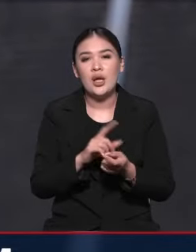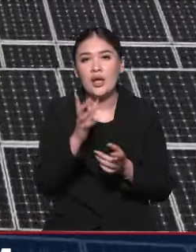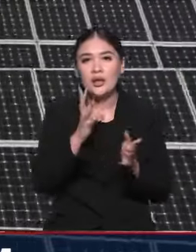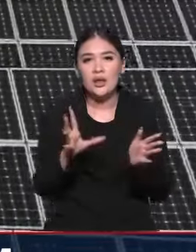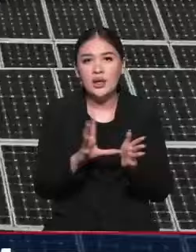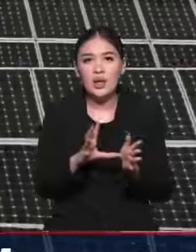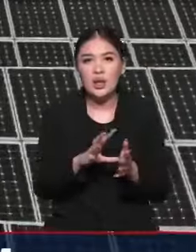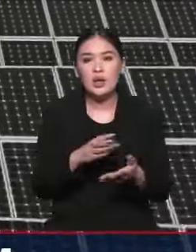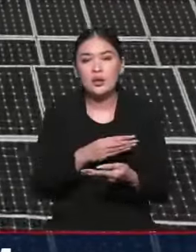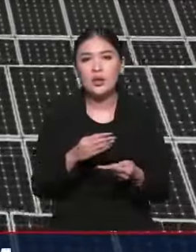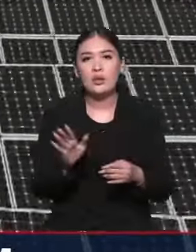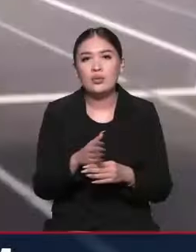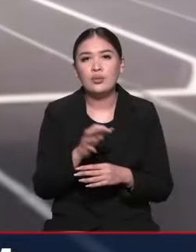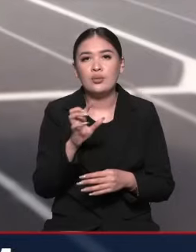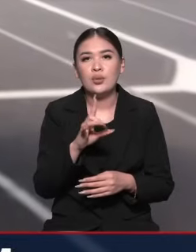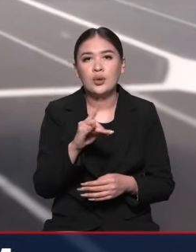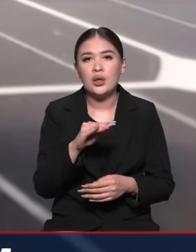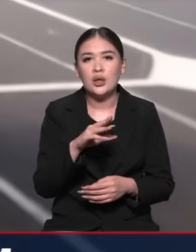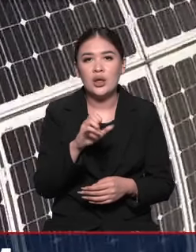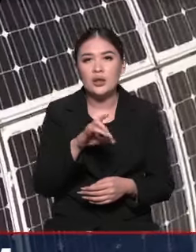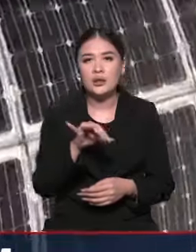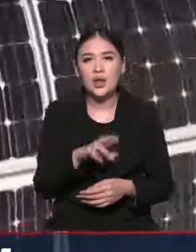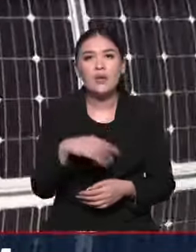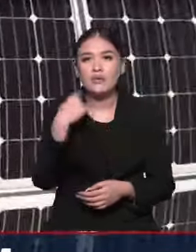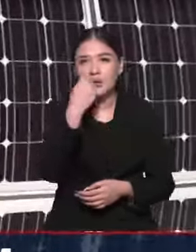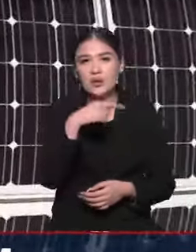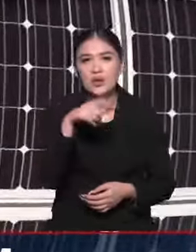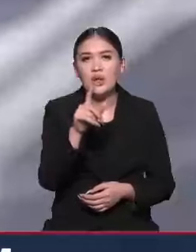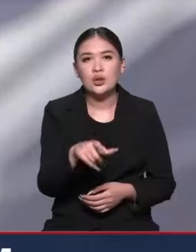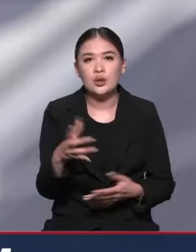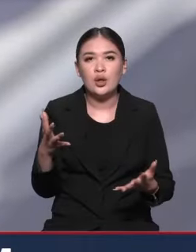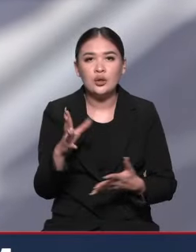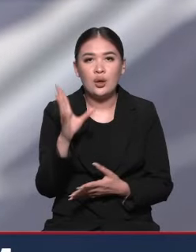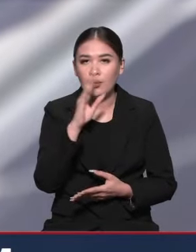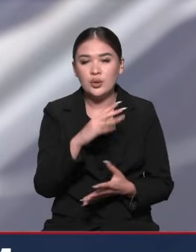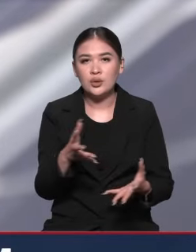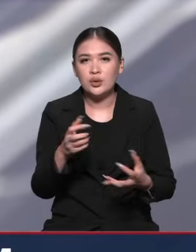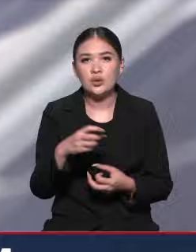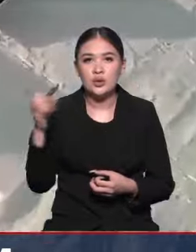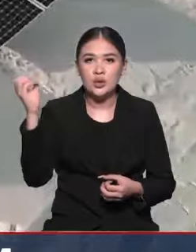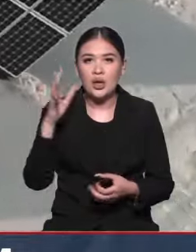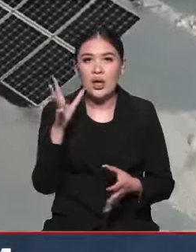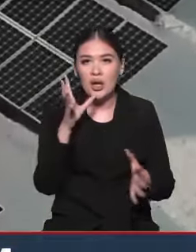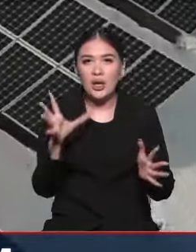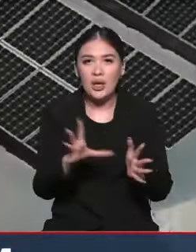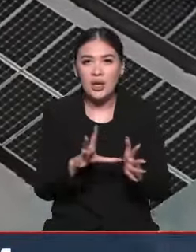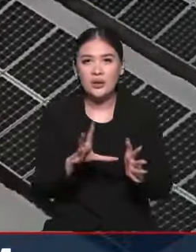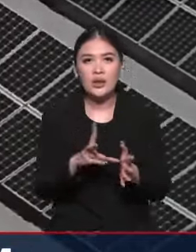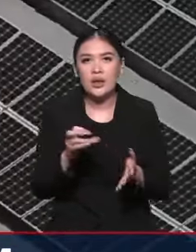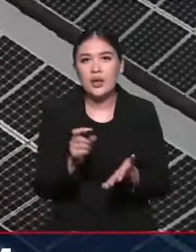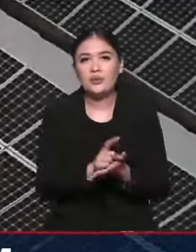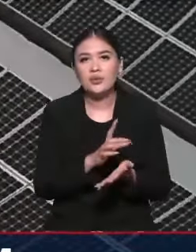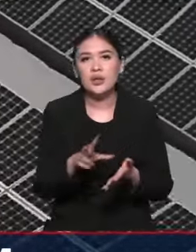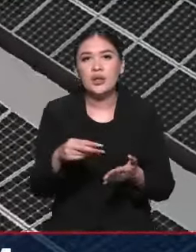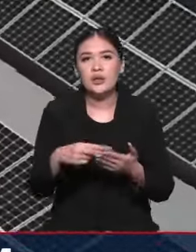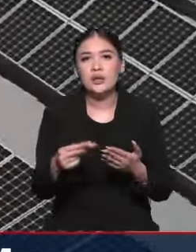энергии удалось устранить бюрократию. Теперь физическое лицо, которое имеет, к примеру, солнечную электростанцию, не обязано регистрироваться